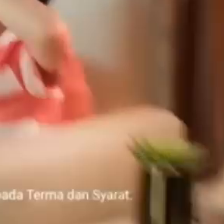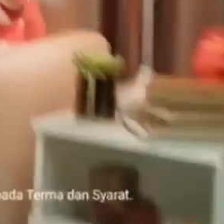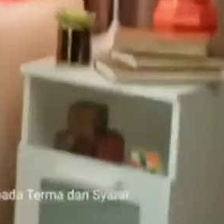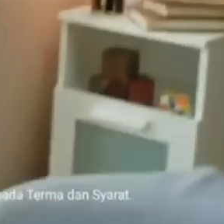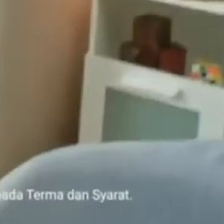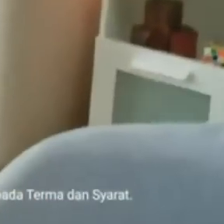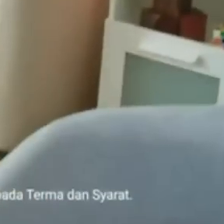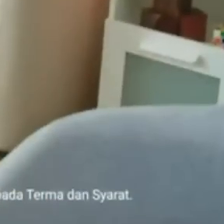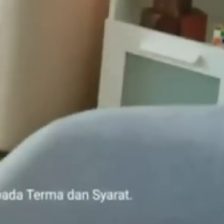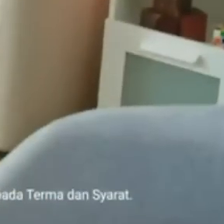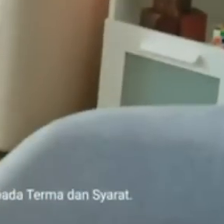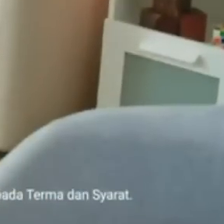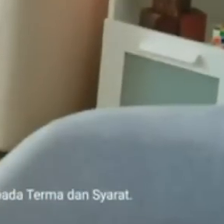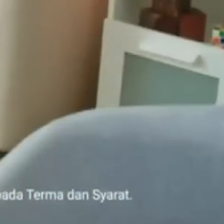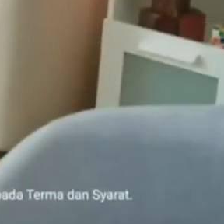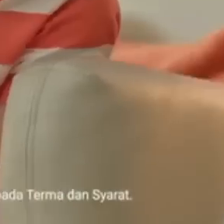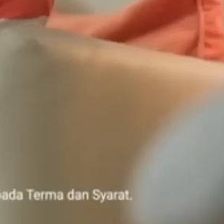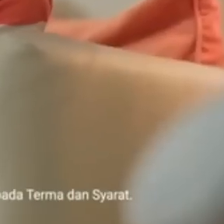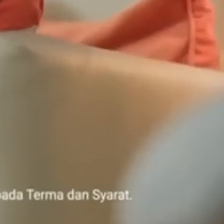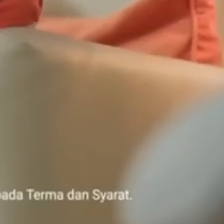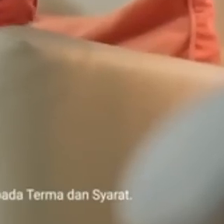percuma.